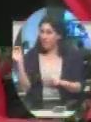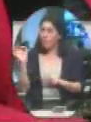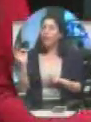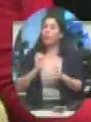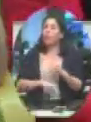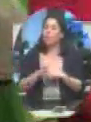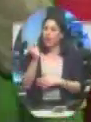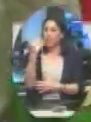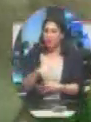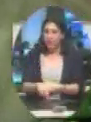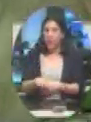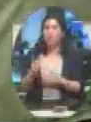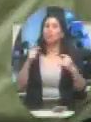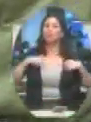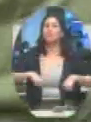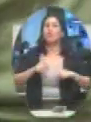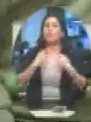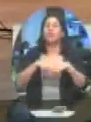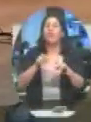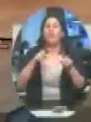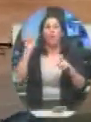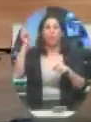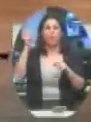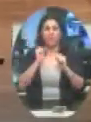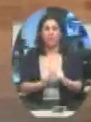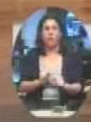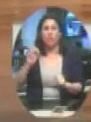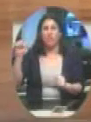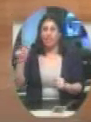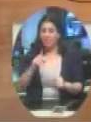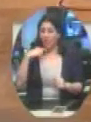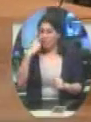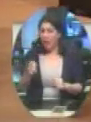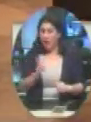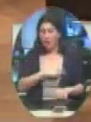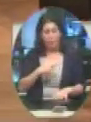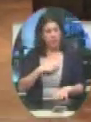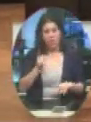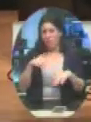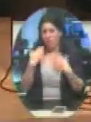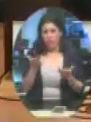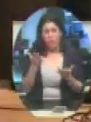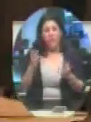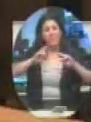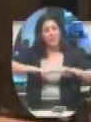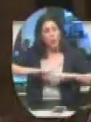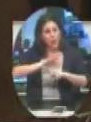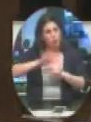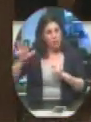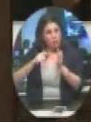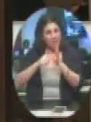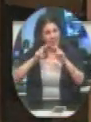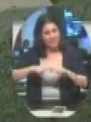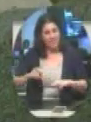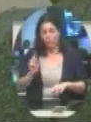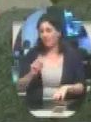למדינה. יושב ראש ועדת החוץ והביטחון חבר הכנסת אבי דיכטר אמר כי הפרס לא מוענק לניצולי השואה על כך ששרדו,